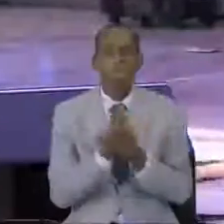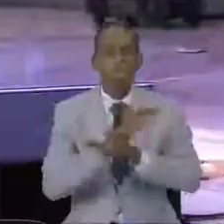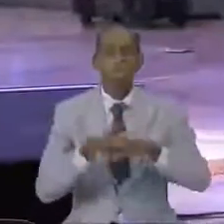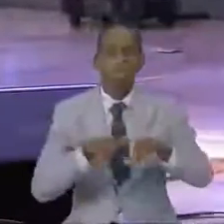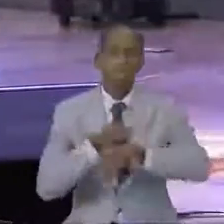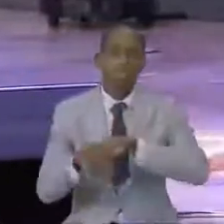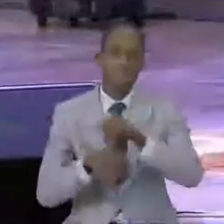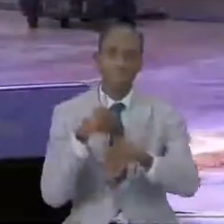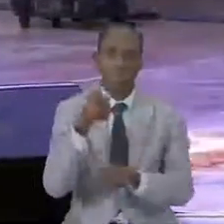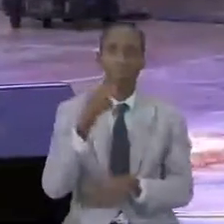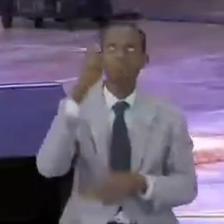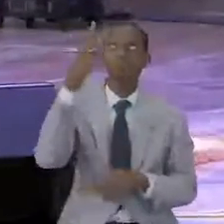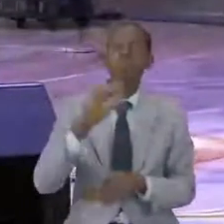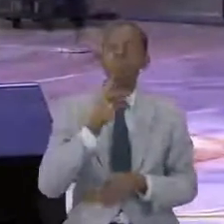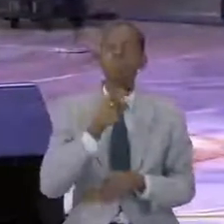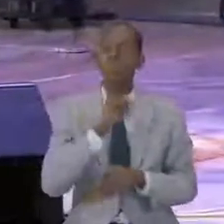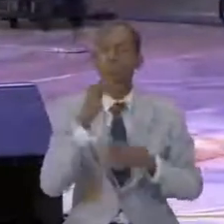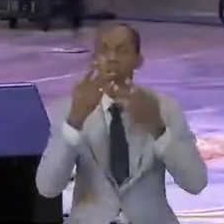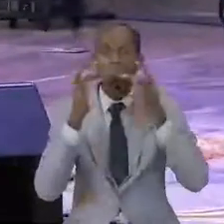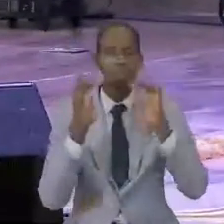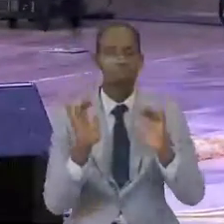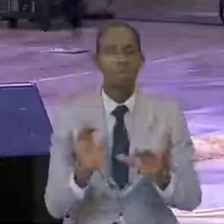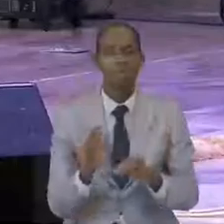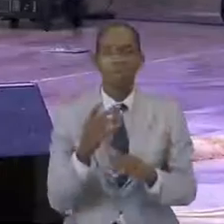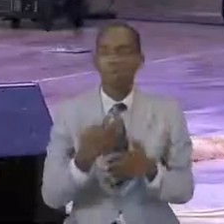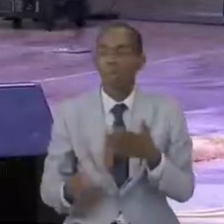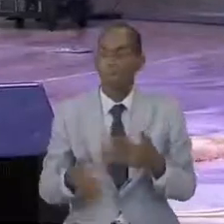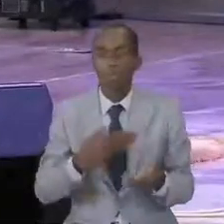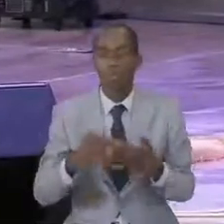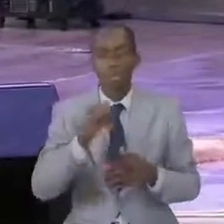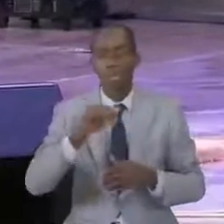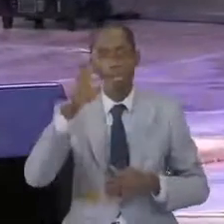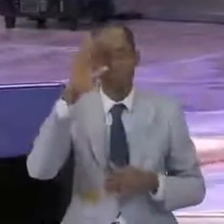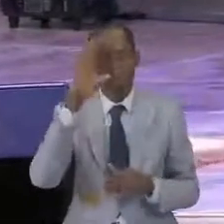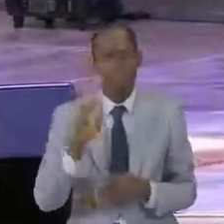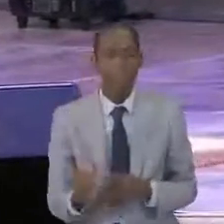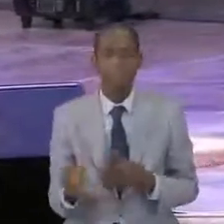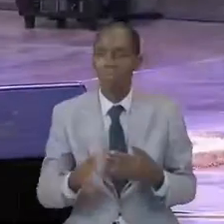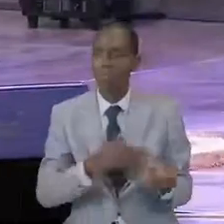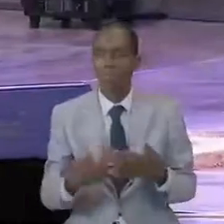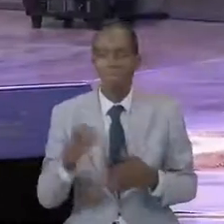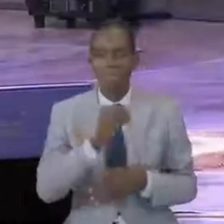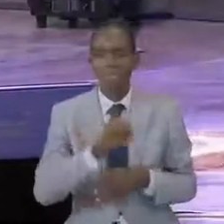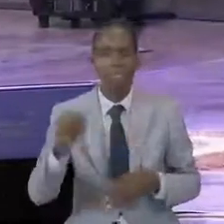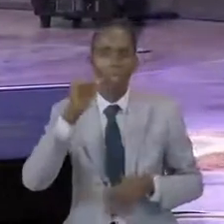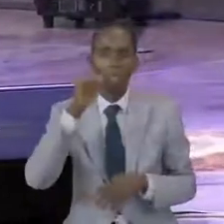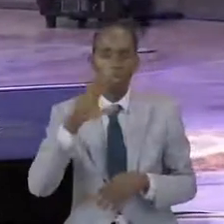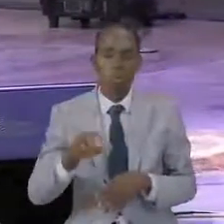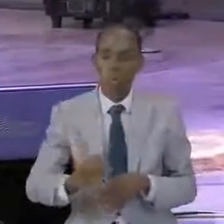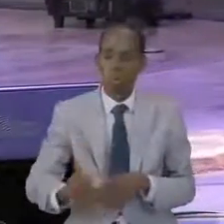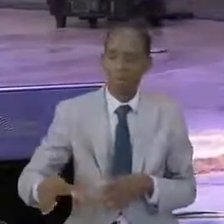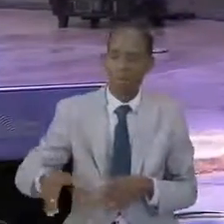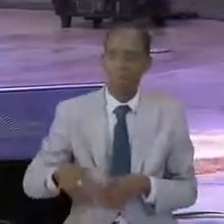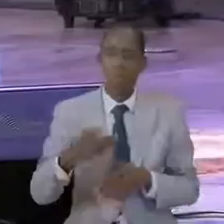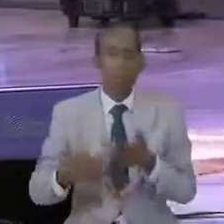trompez pas on ne se moque pas de Dieu ce qu'un homme ce qu'un homme c'est qu'une femme